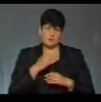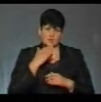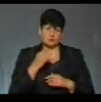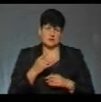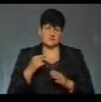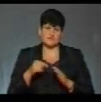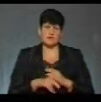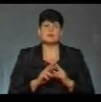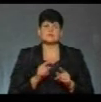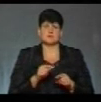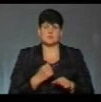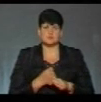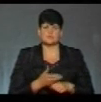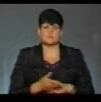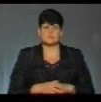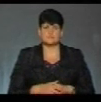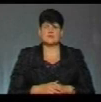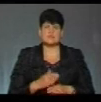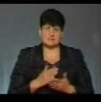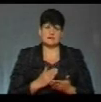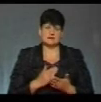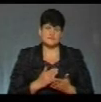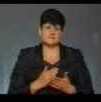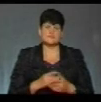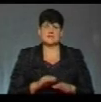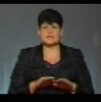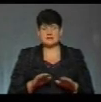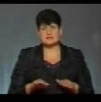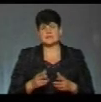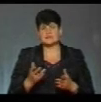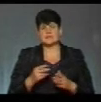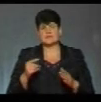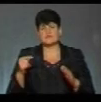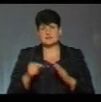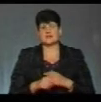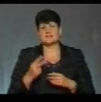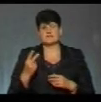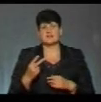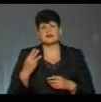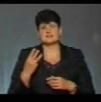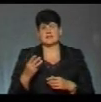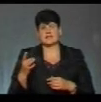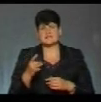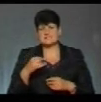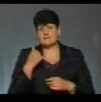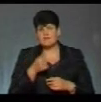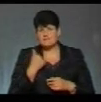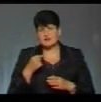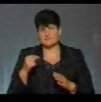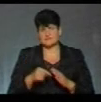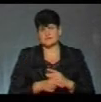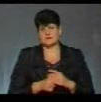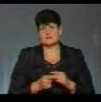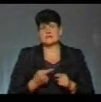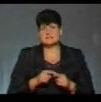І як ви з ними працюєте? Є такі діти, які тікають 2 рази, 3 рази на рік. Ну, такі